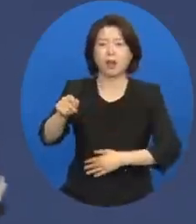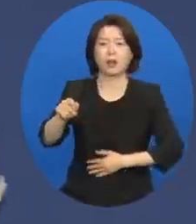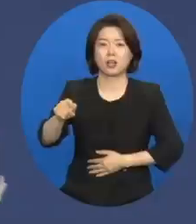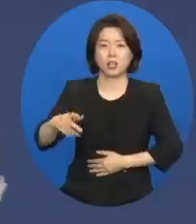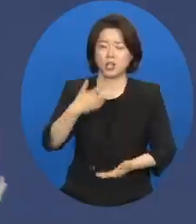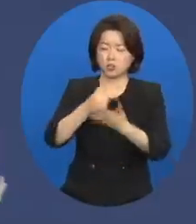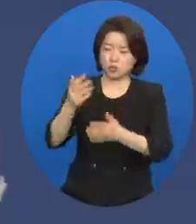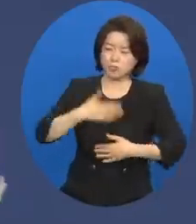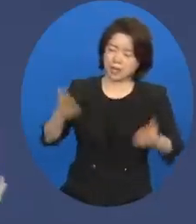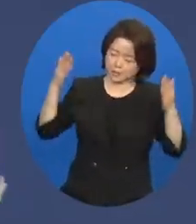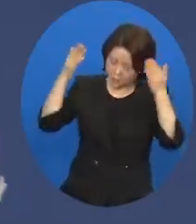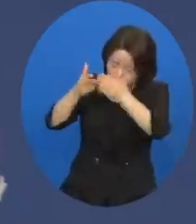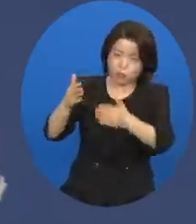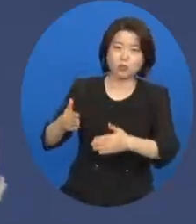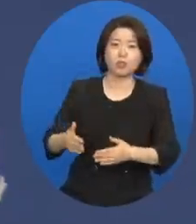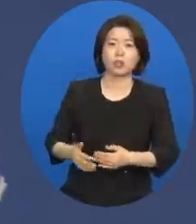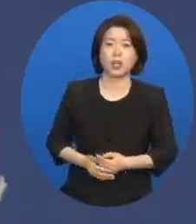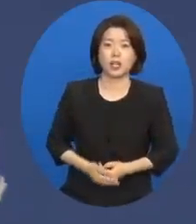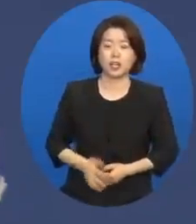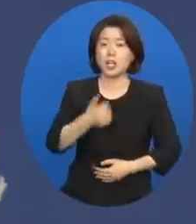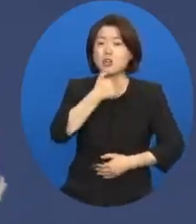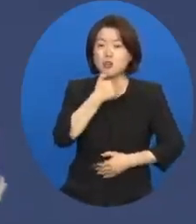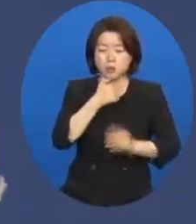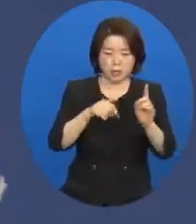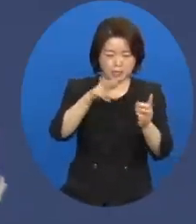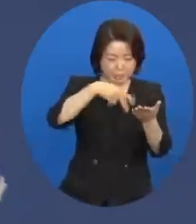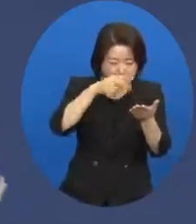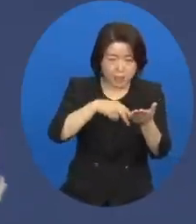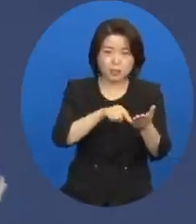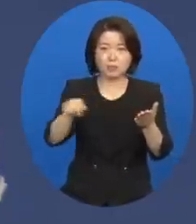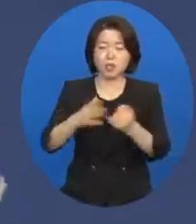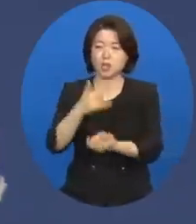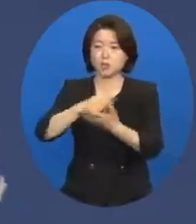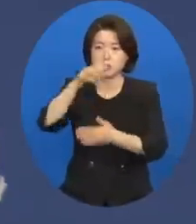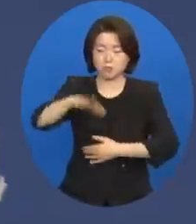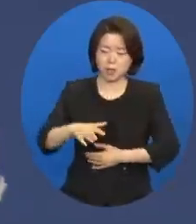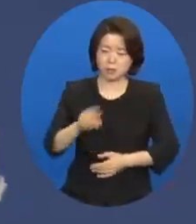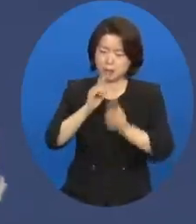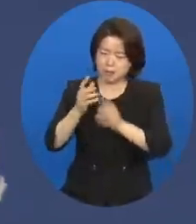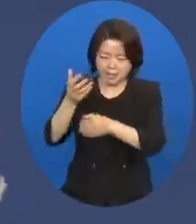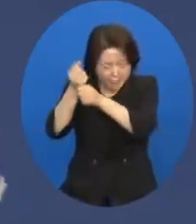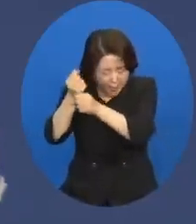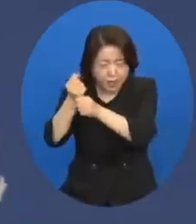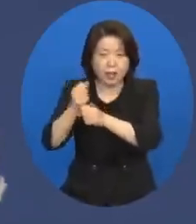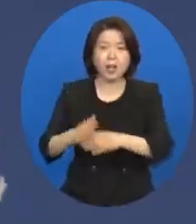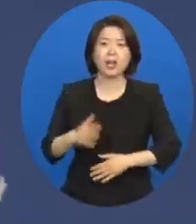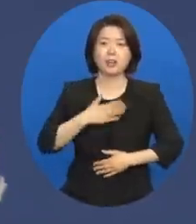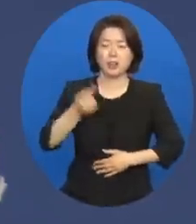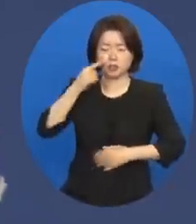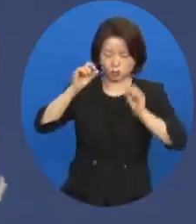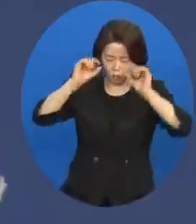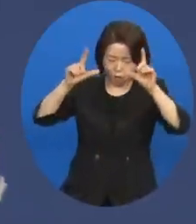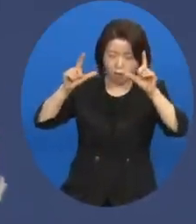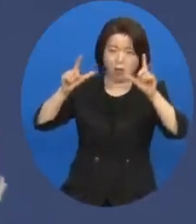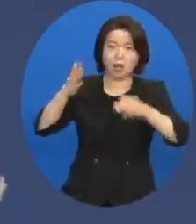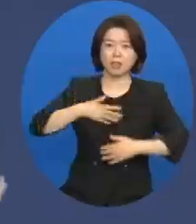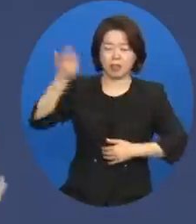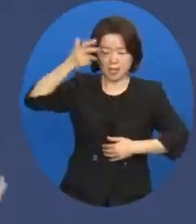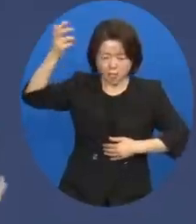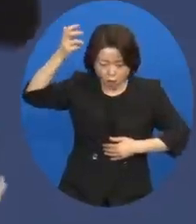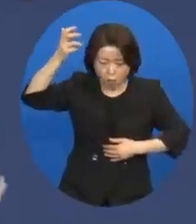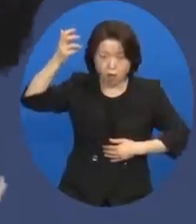주님 집중하겠습니다. 로마서 읽으며 주님 앞에 말씀에 매달리겠습니다. 내 눈을 열어주셔서 내